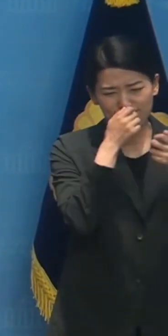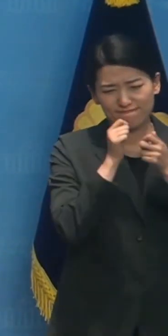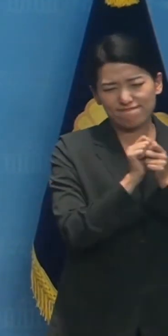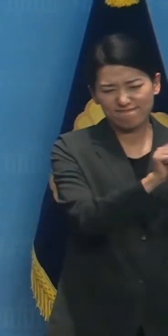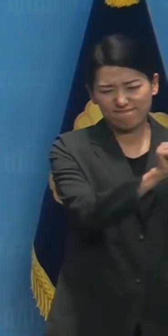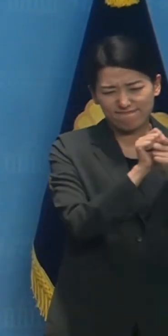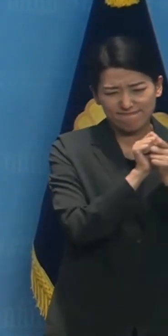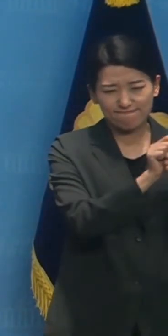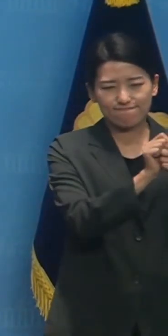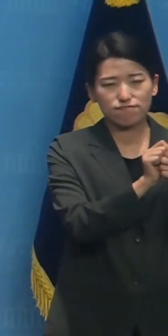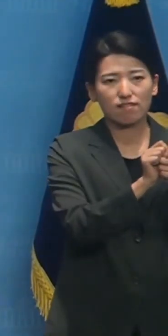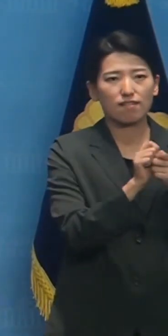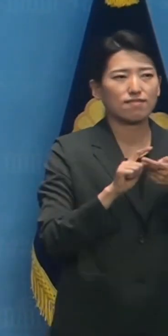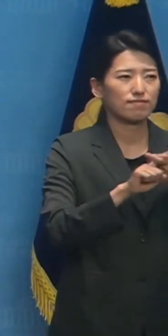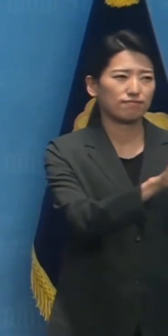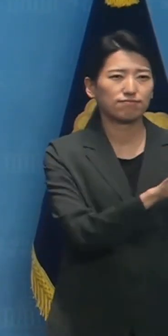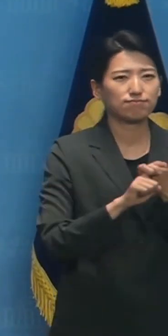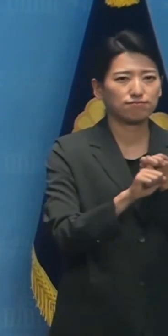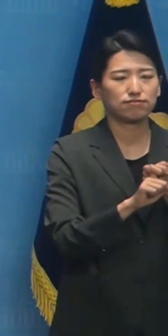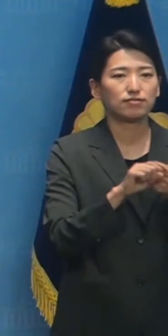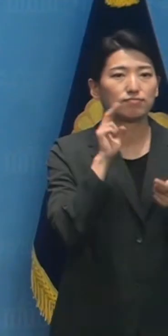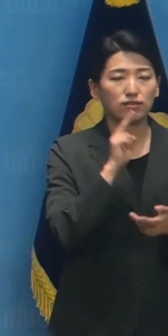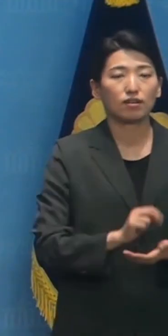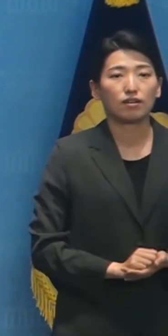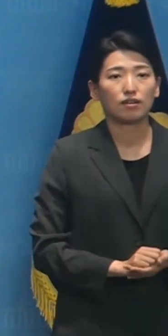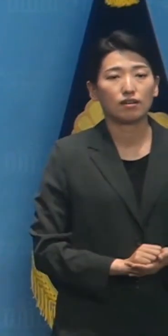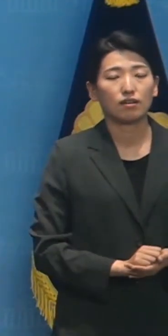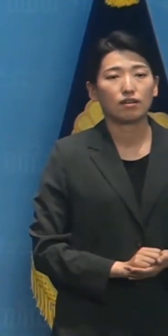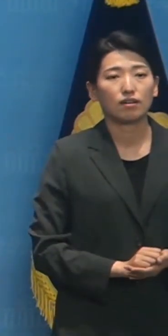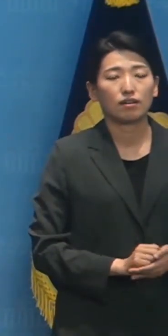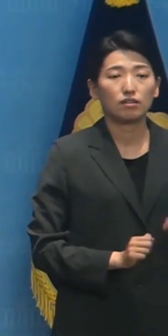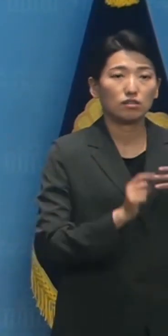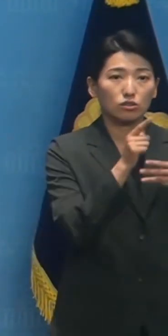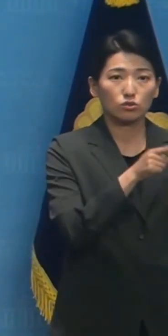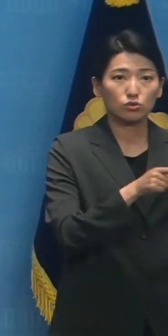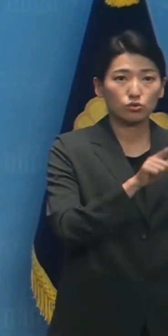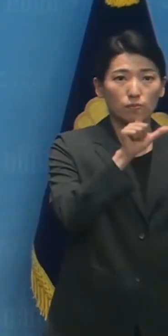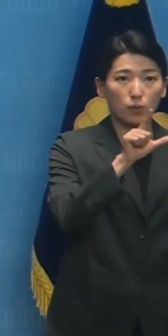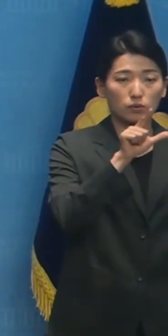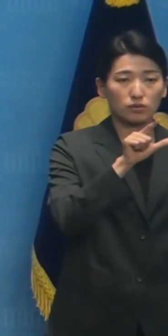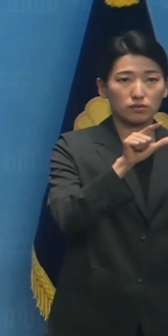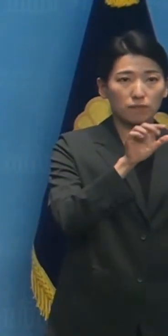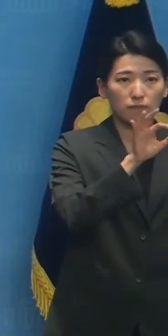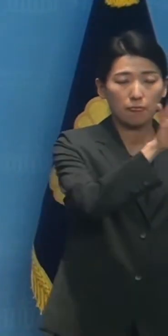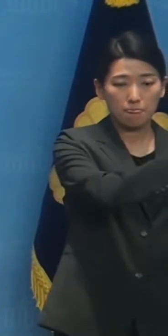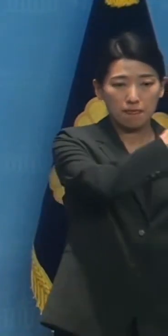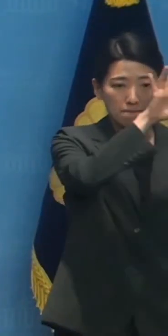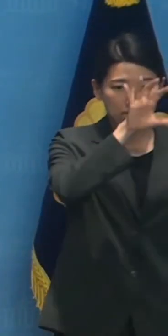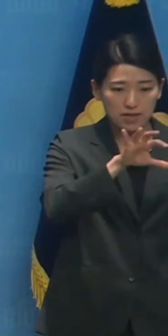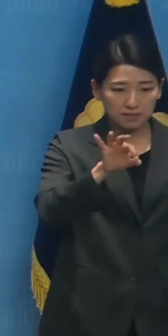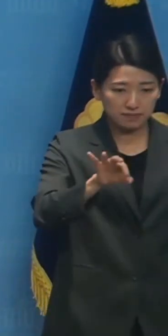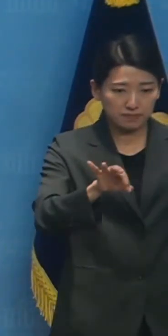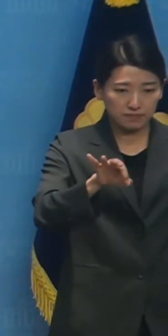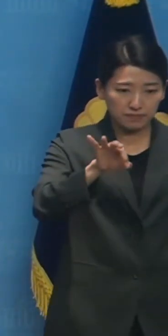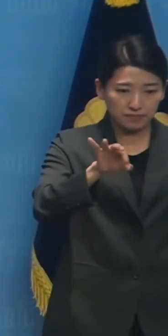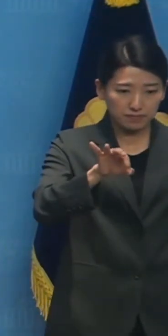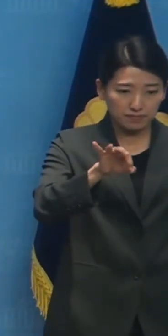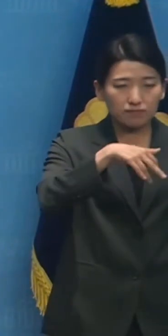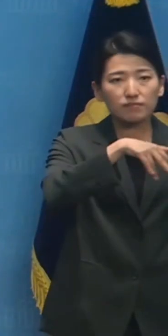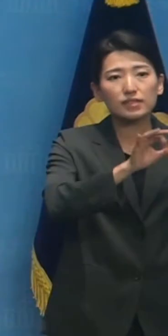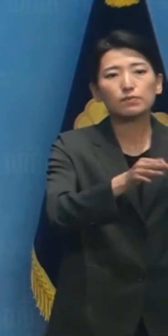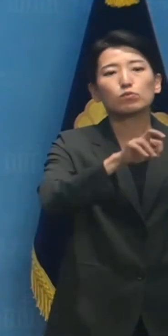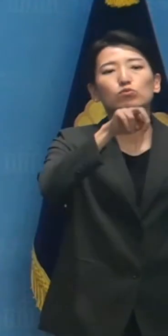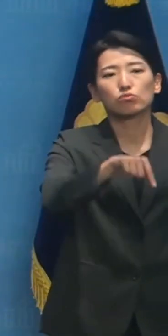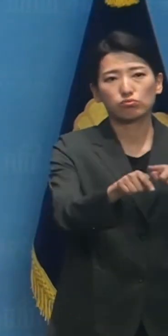심화된 모습을 보이고 있습니다. 윤석열의 아바타인 김문수 후보는 동시에 정광훈의 아바타이기도 한